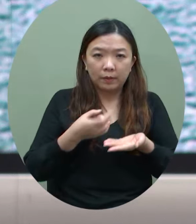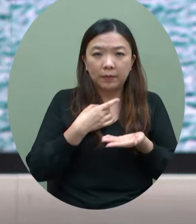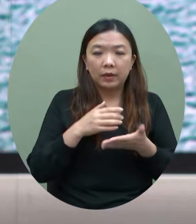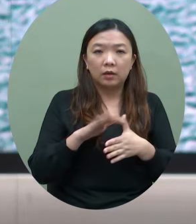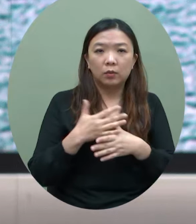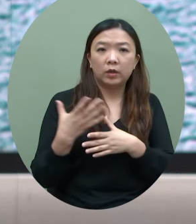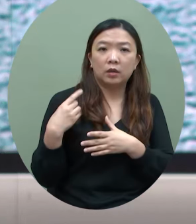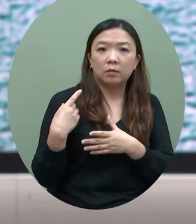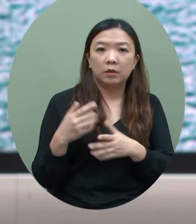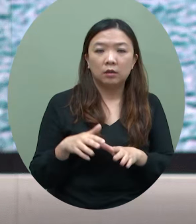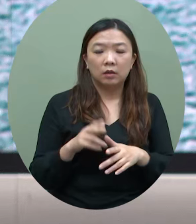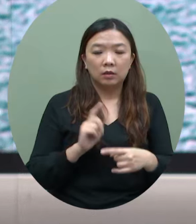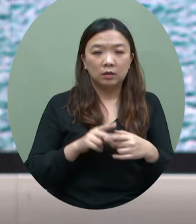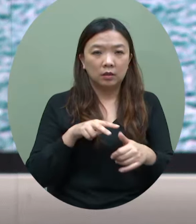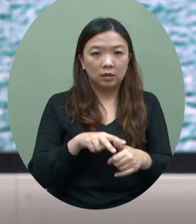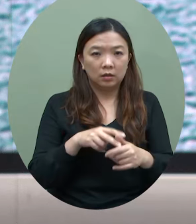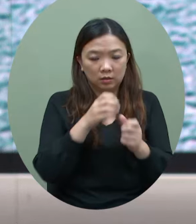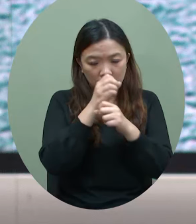呢個強制檢測。